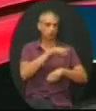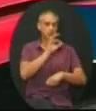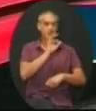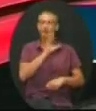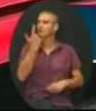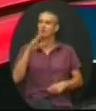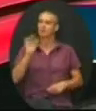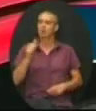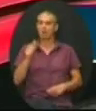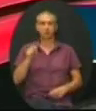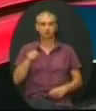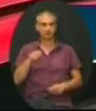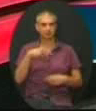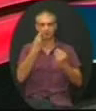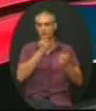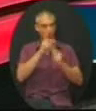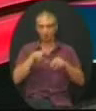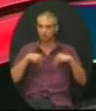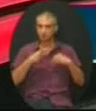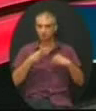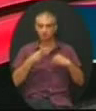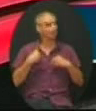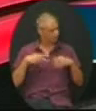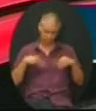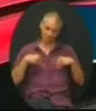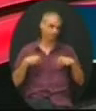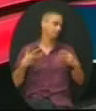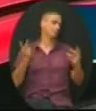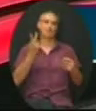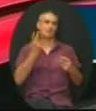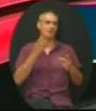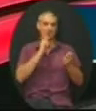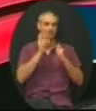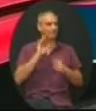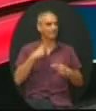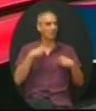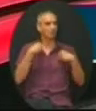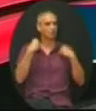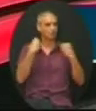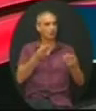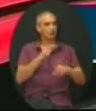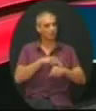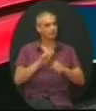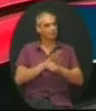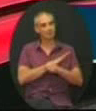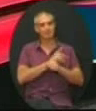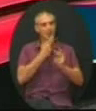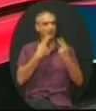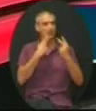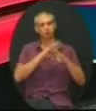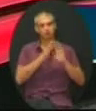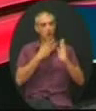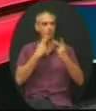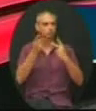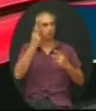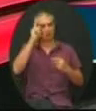ואם היה בוחר את ערוץ הכנסת ויתן לך לראיין, לא היית מסכימה? אני הייתי מסכימה בהחלט לראיין אותו, ואפילו הייתי נותנת לו את מלוא הזמן להשיב את התשובות